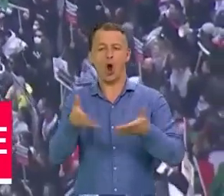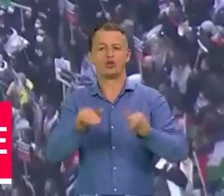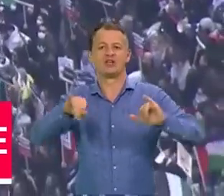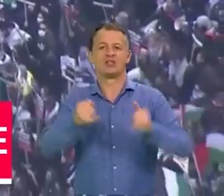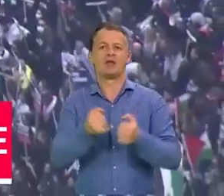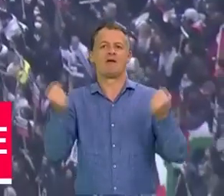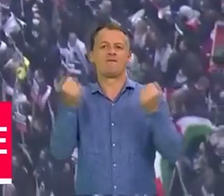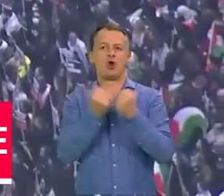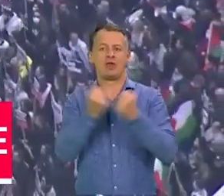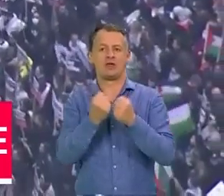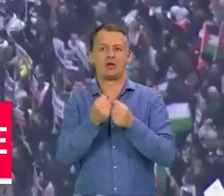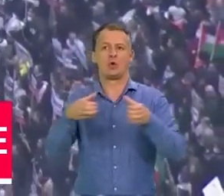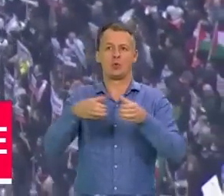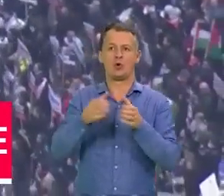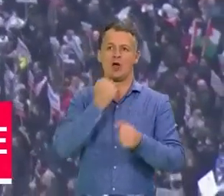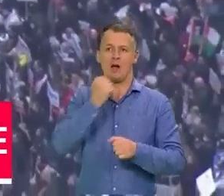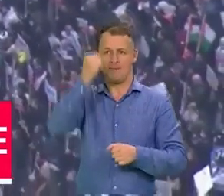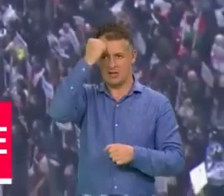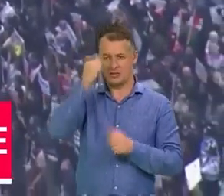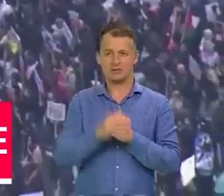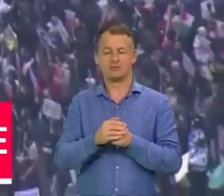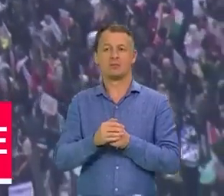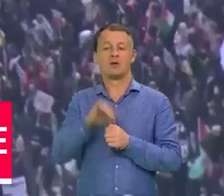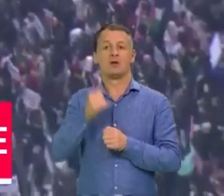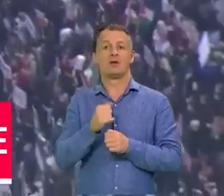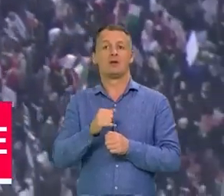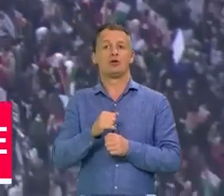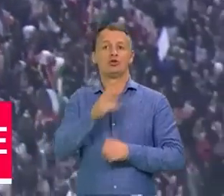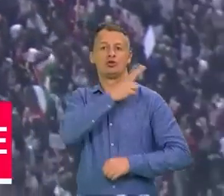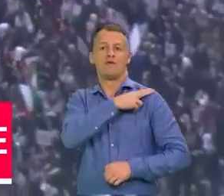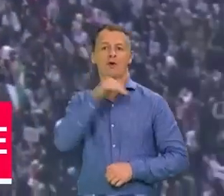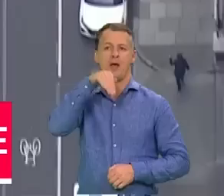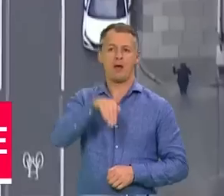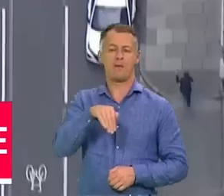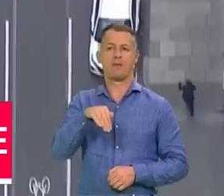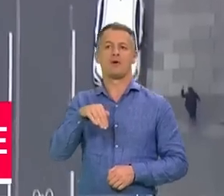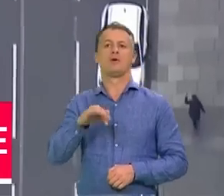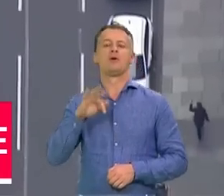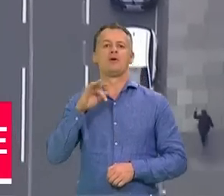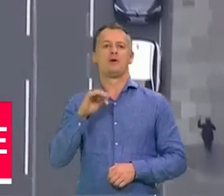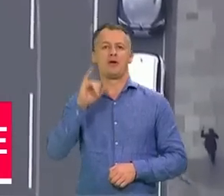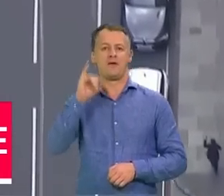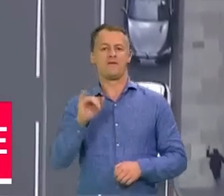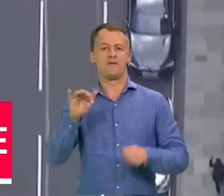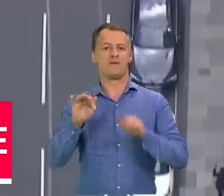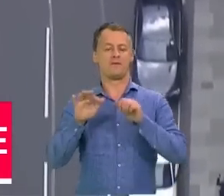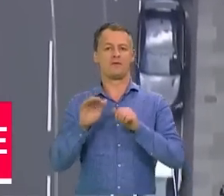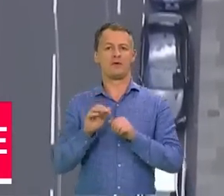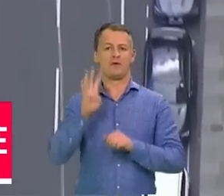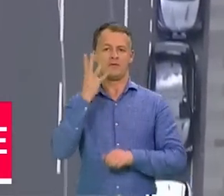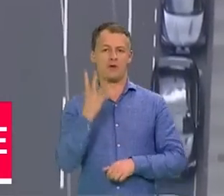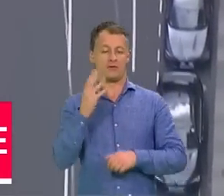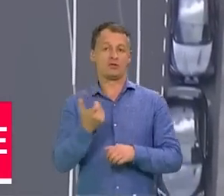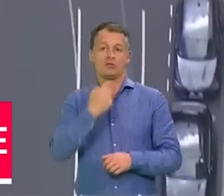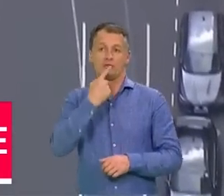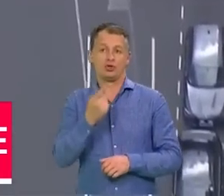susținătorilor Hamas. Într-una din rarele ieșiri în public, șeful MI5 a declarat că e posibil ca situația din Orient să alimenteze